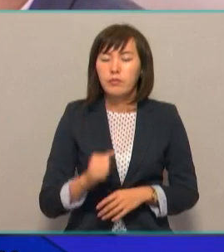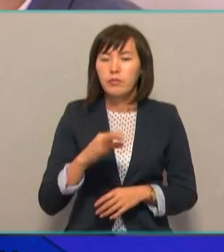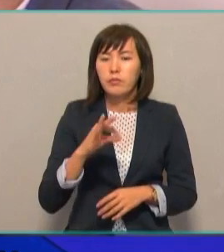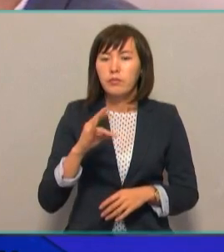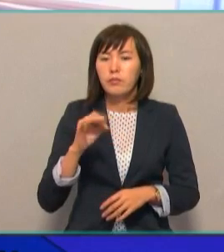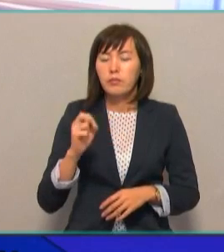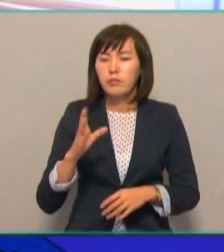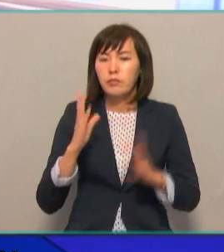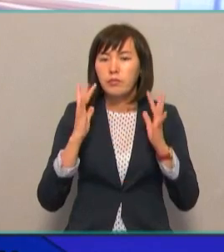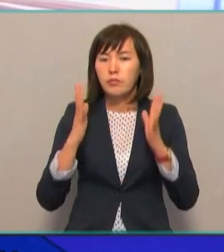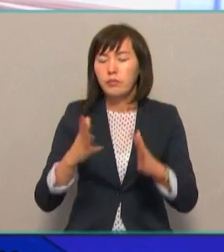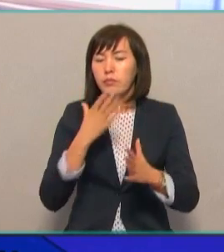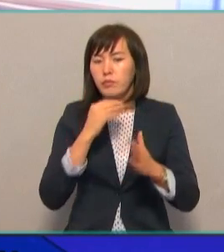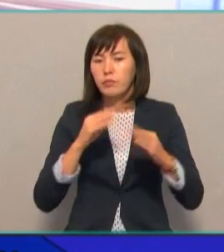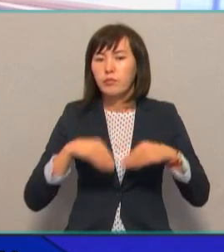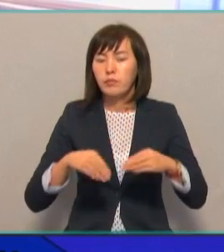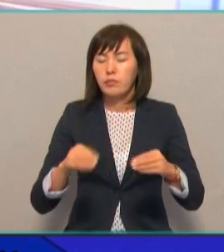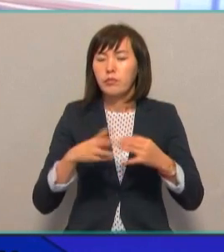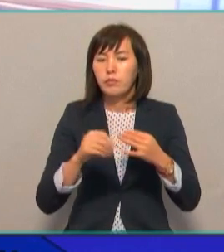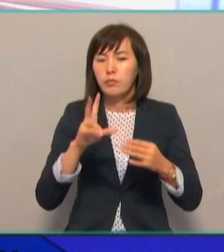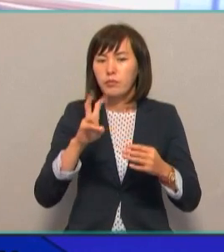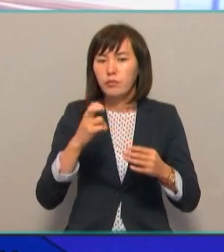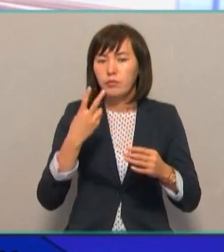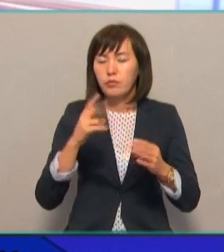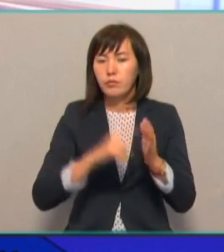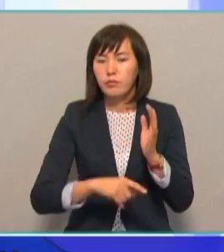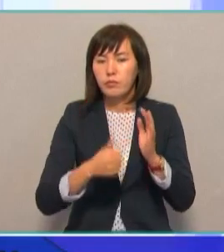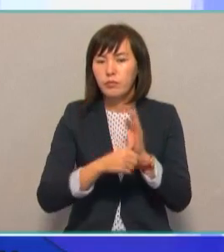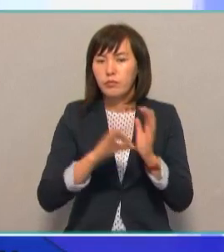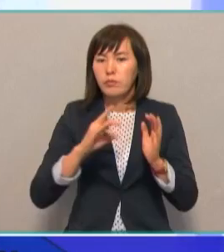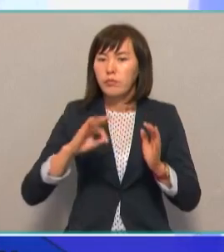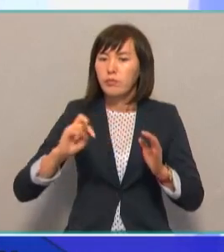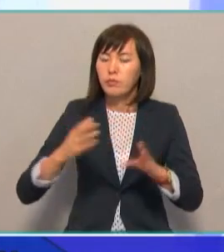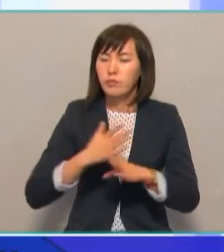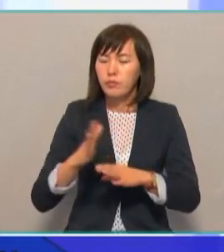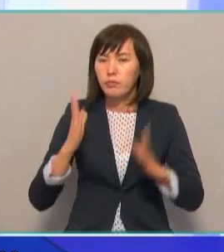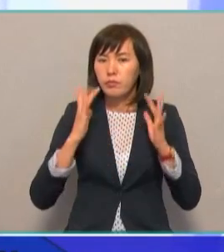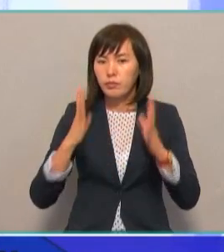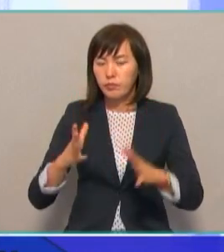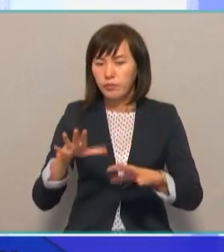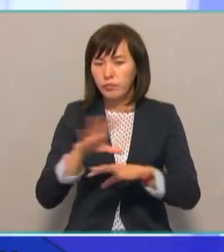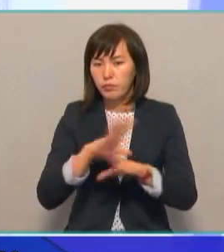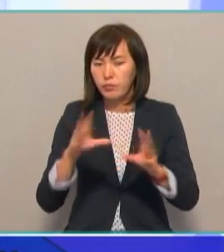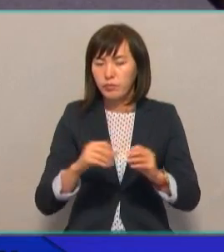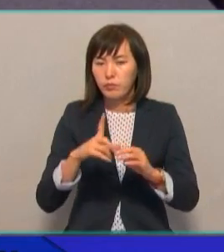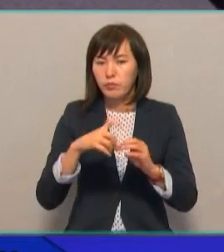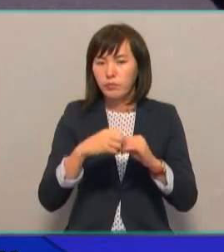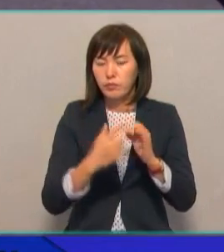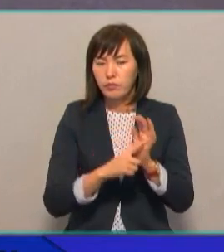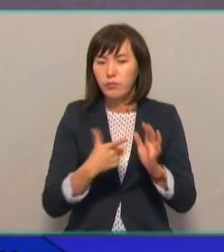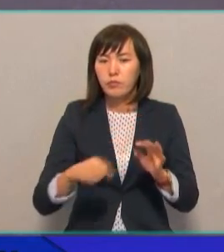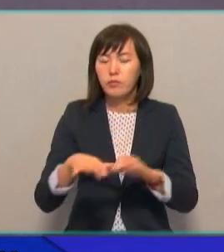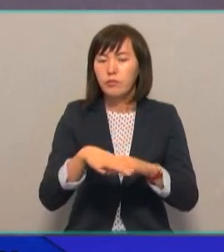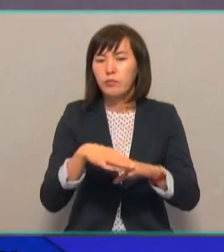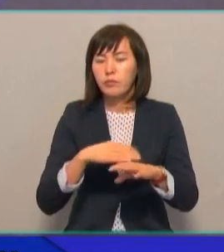Асқаров атындағы дендрі саябақты көркейту үшін бюджеттен 202,16 миллион теңге бөлінген. Саябақтың көлемі 117 гектар жерді алып